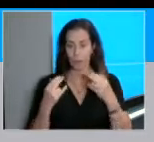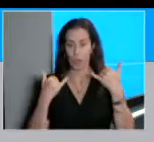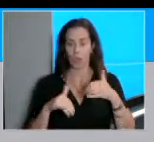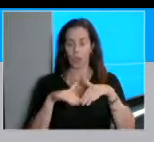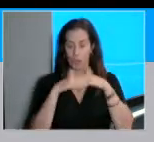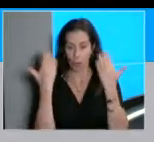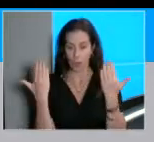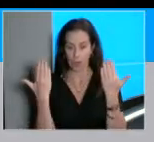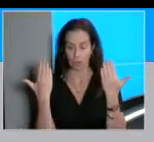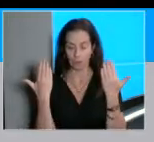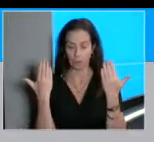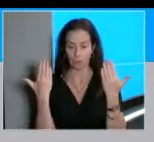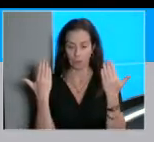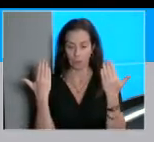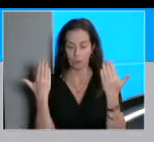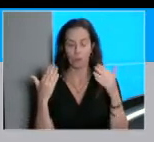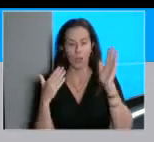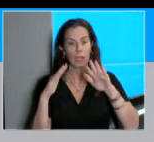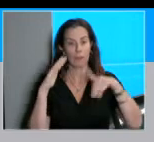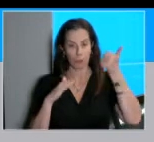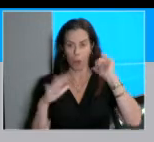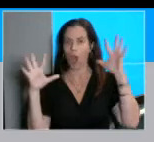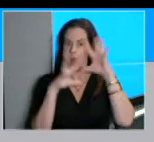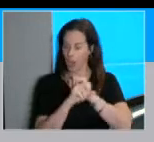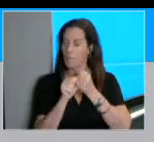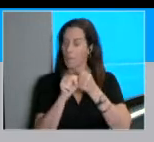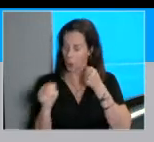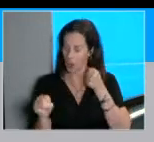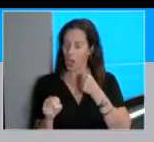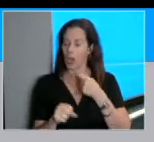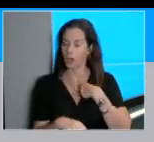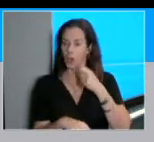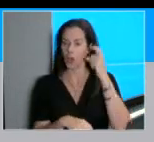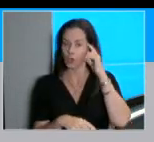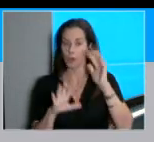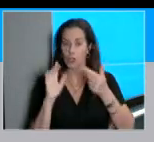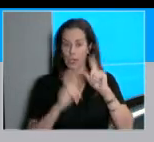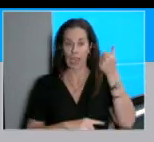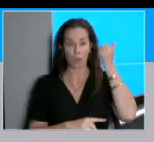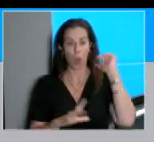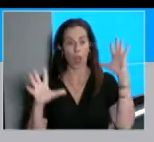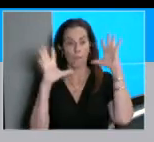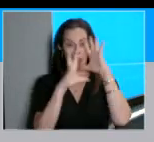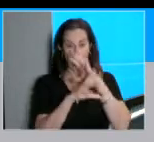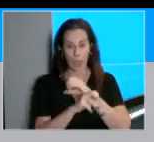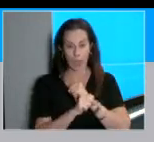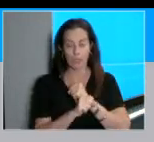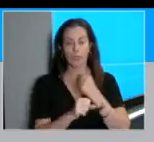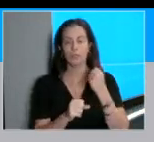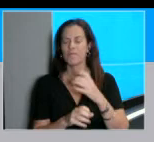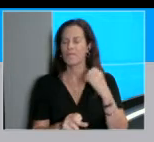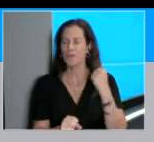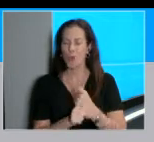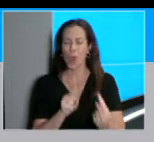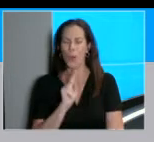הבוקר. וגם אחרי הלילה המאוד דרמטי, אני חושב שמה שראינו אתמול בלילה זה פעולת סיכול